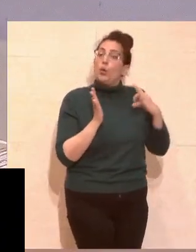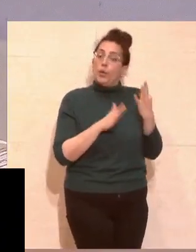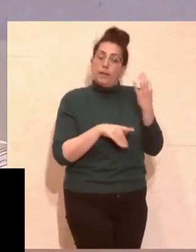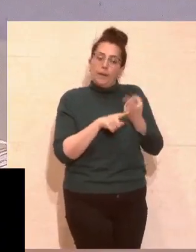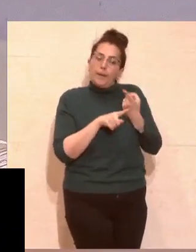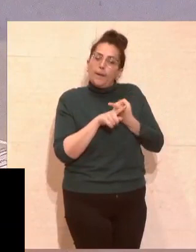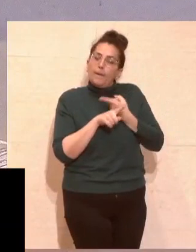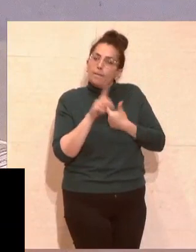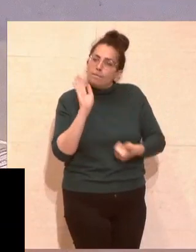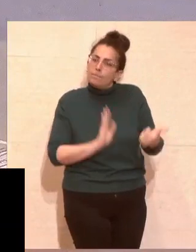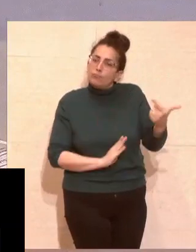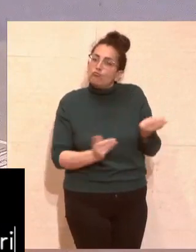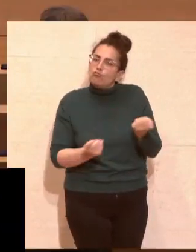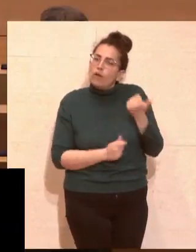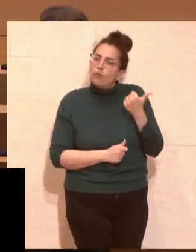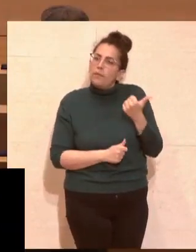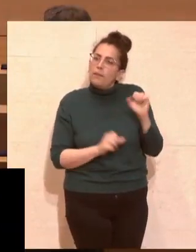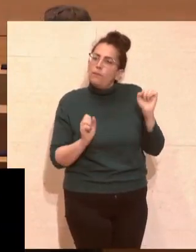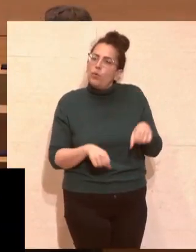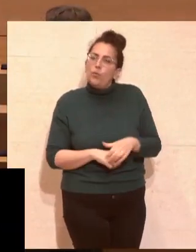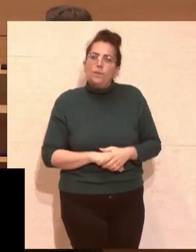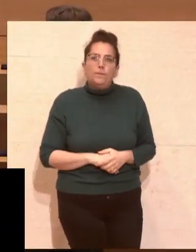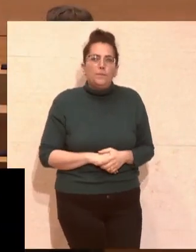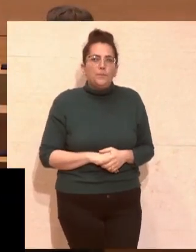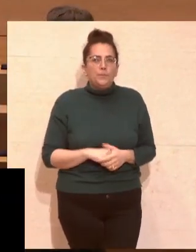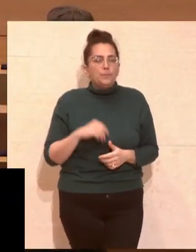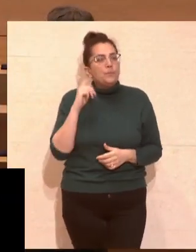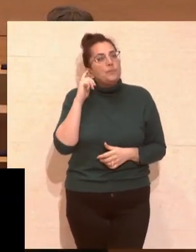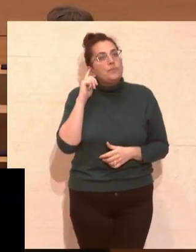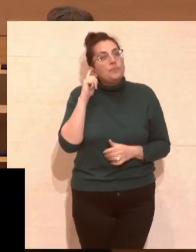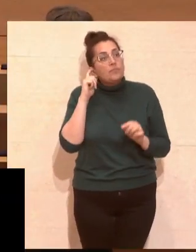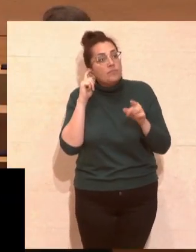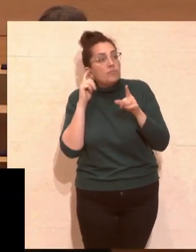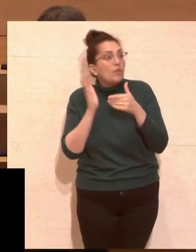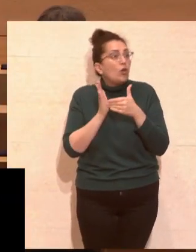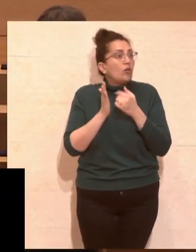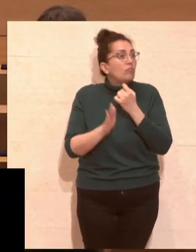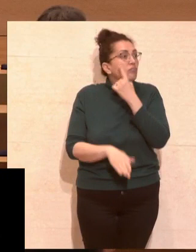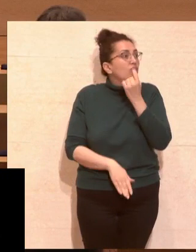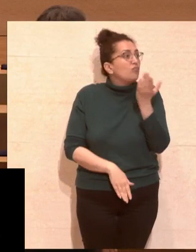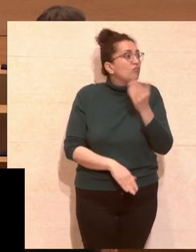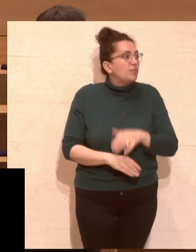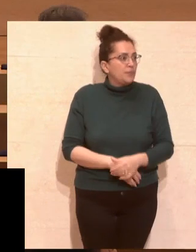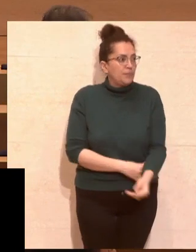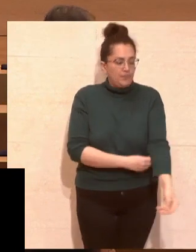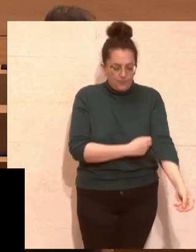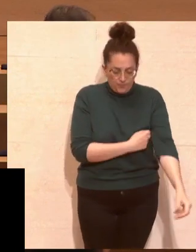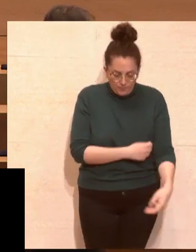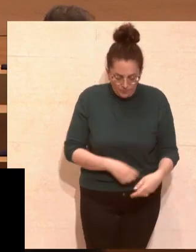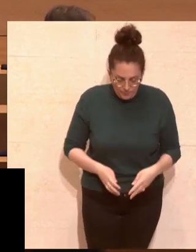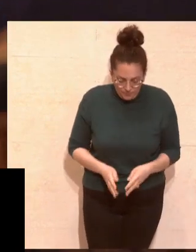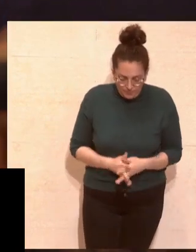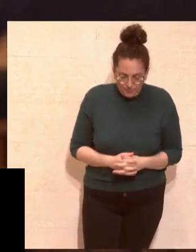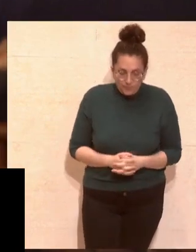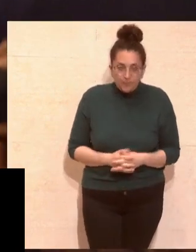autonomie-là. Ça fait plaisir. Est-ce qu'il y a une autre question là-bas? Oui. Ici, après...